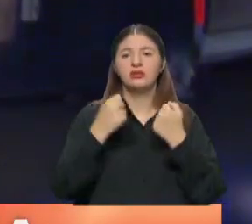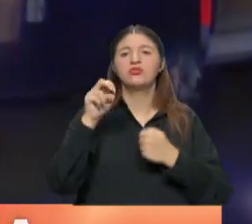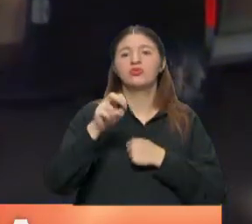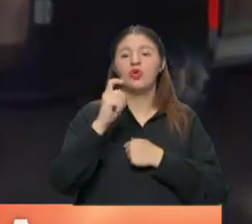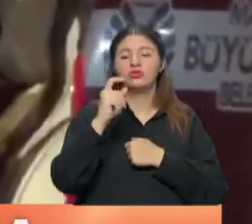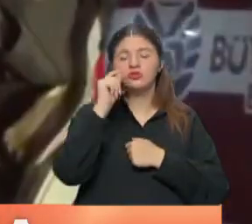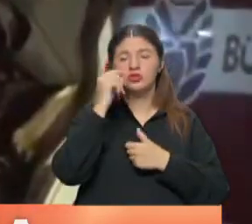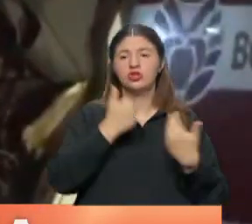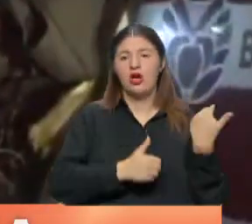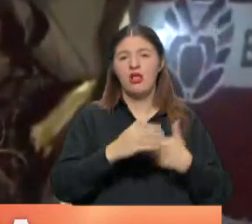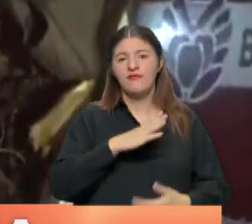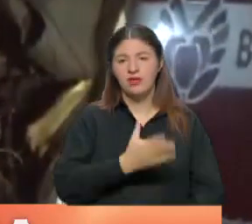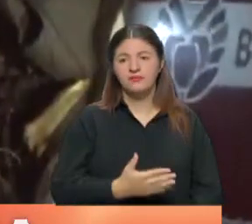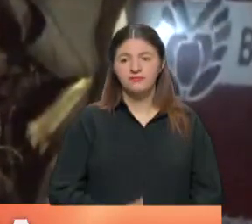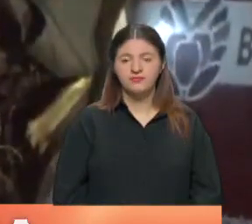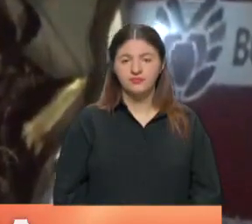yaralandı.